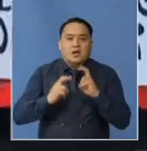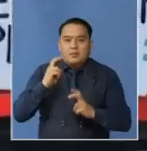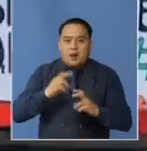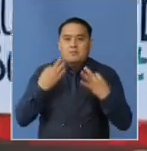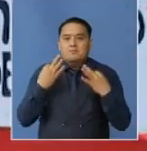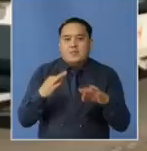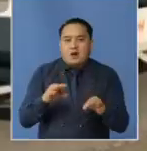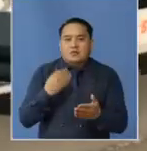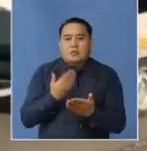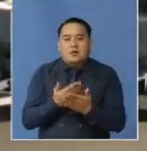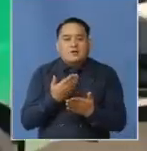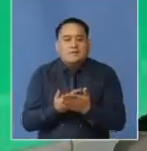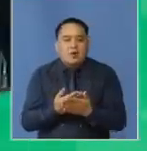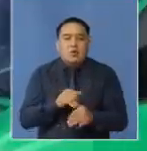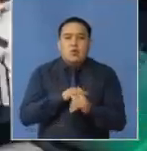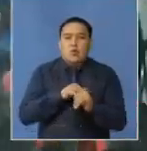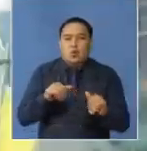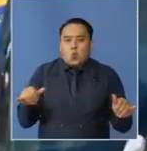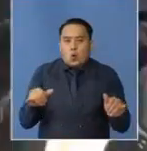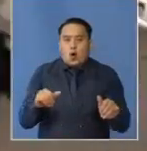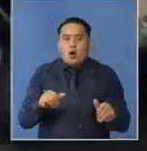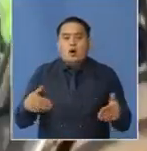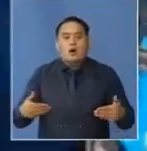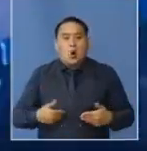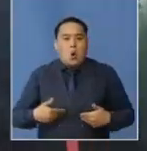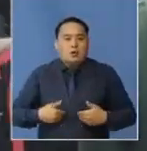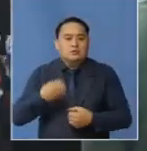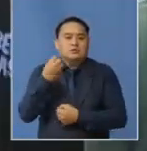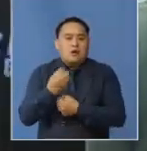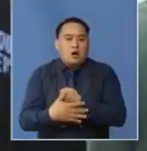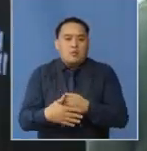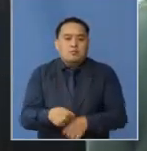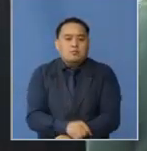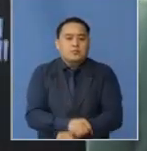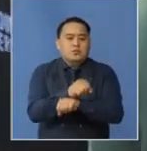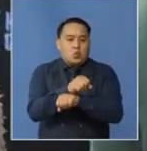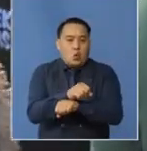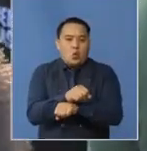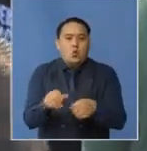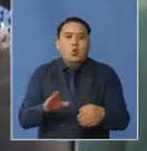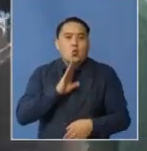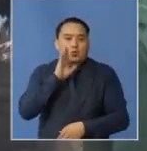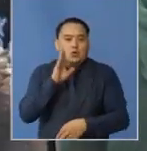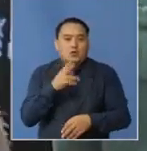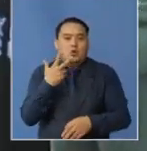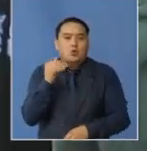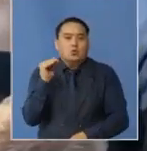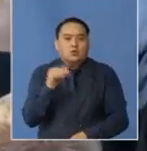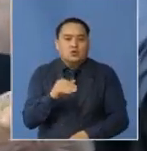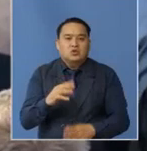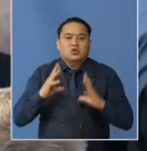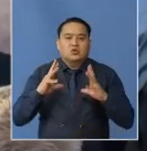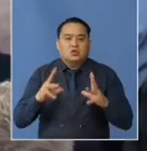В пример приводят расширение территории аэропорта Амстердама. На акции протеста в городе Утрехт приехало более 3000